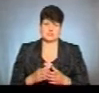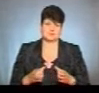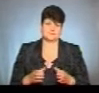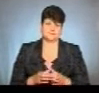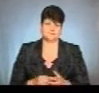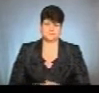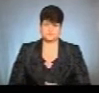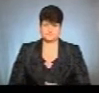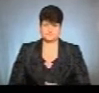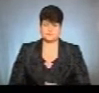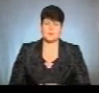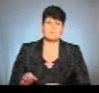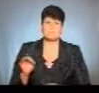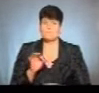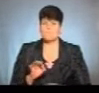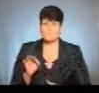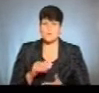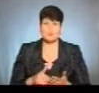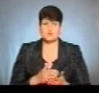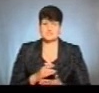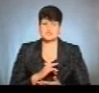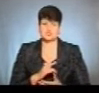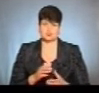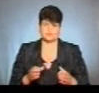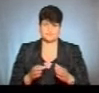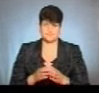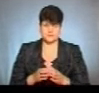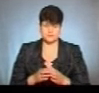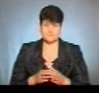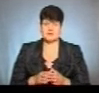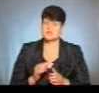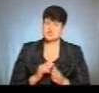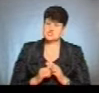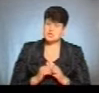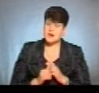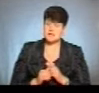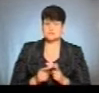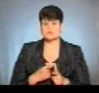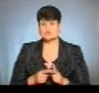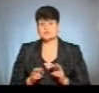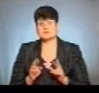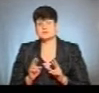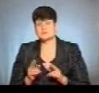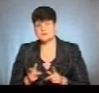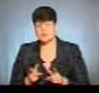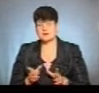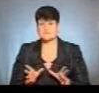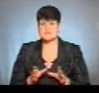сили. Ну, власне, про політичну силу. Чи часто, здебільшого, і чи взаємозалежна